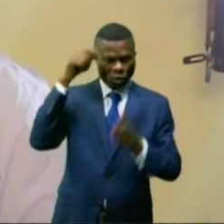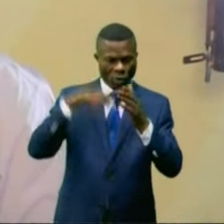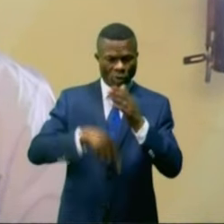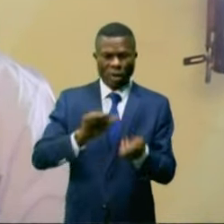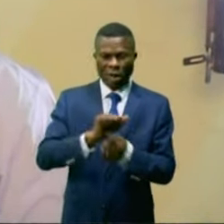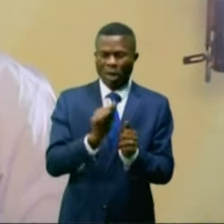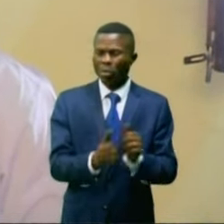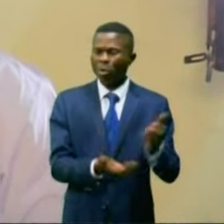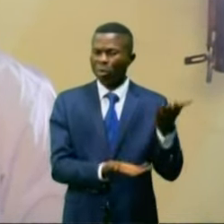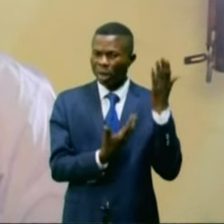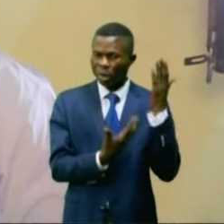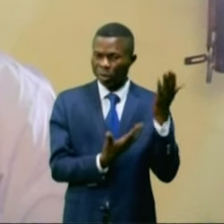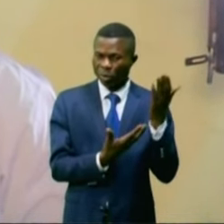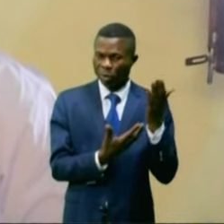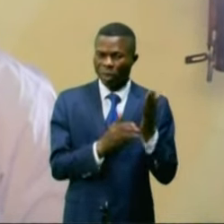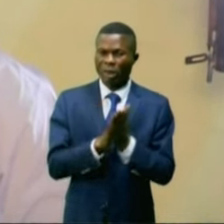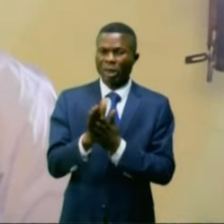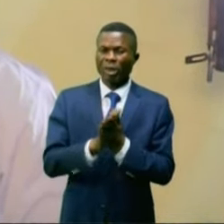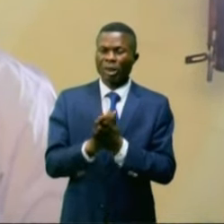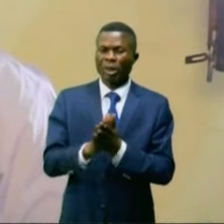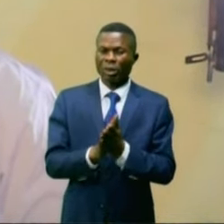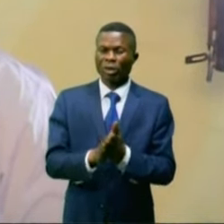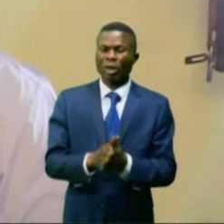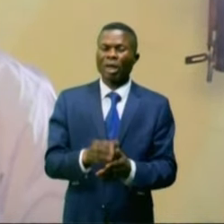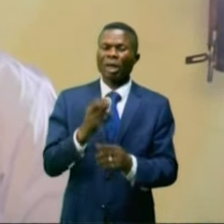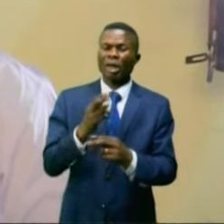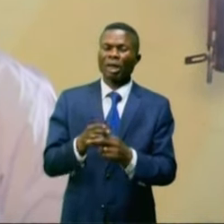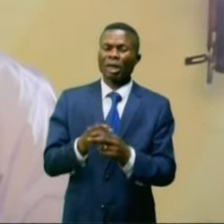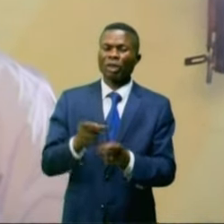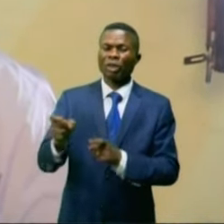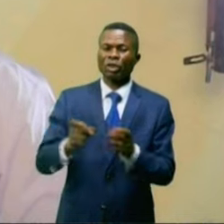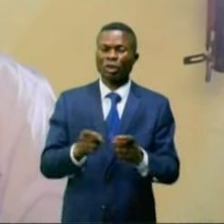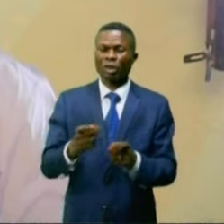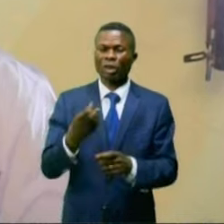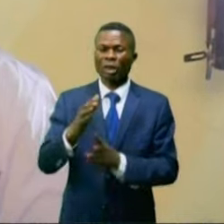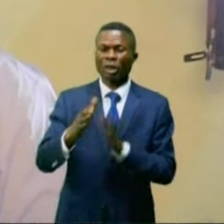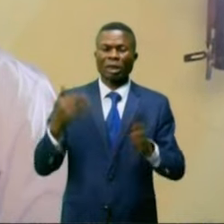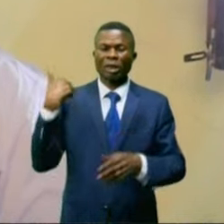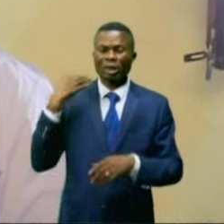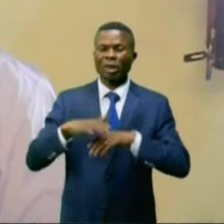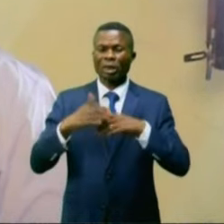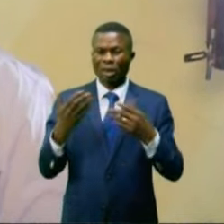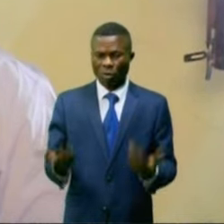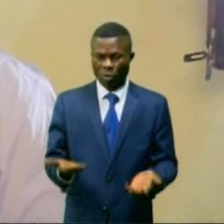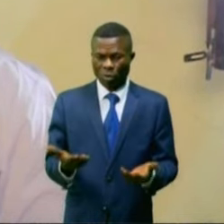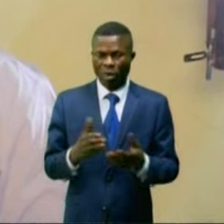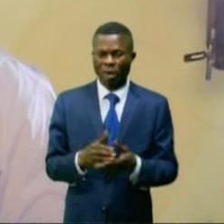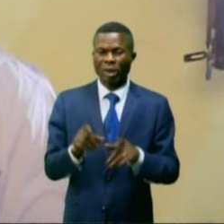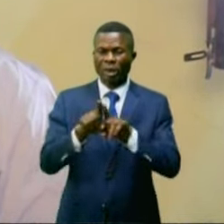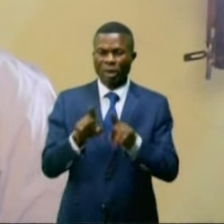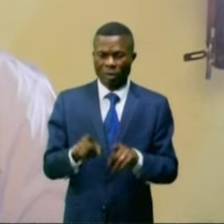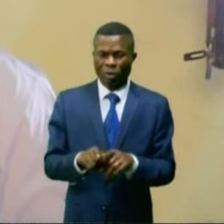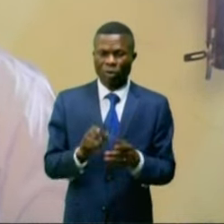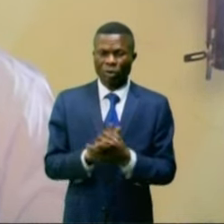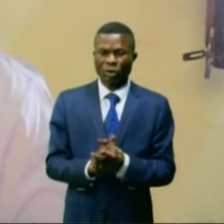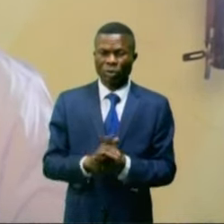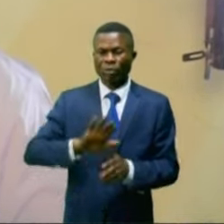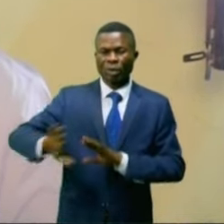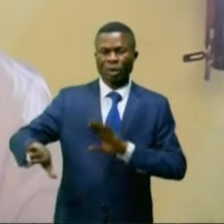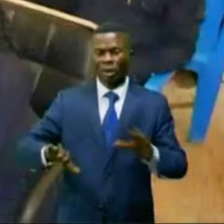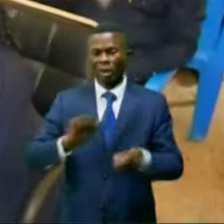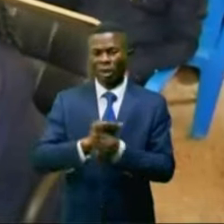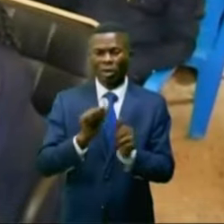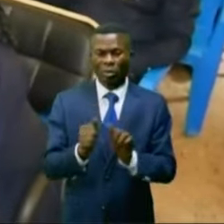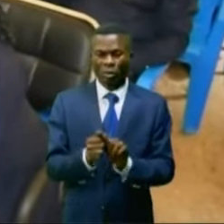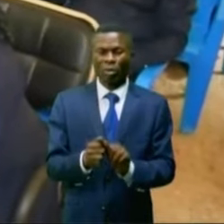essentielles liées à la gestion des finances publiques et de la décentralisation